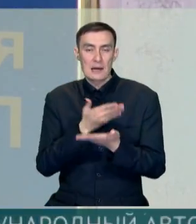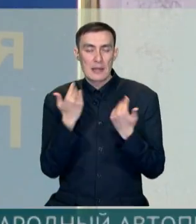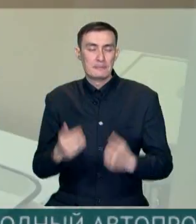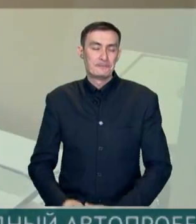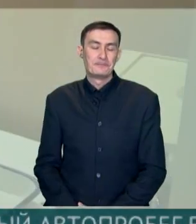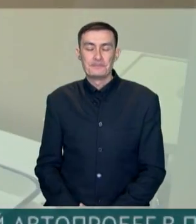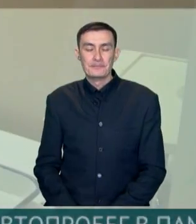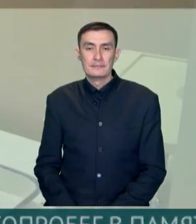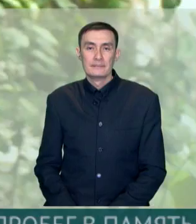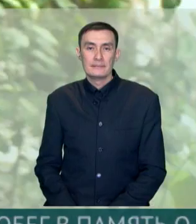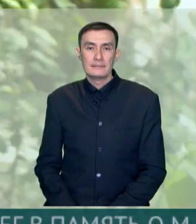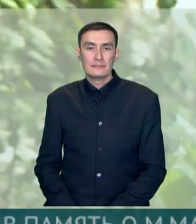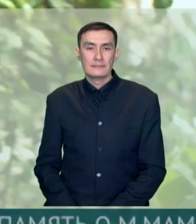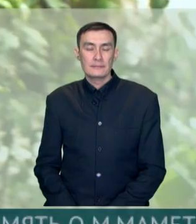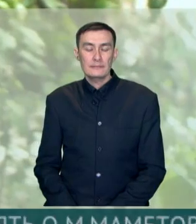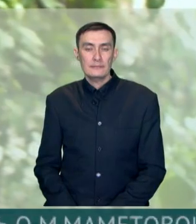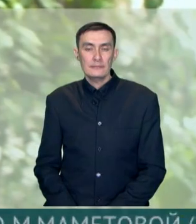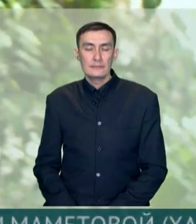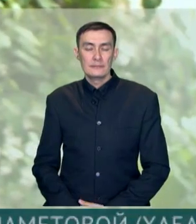было.